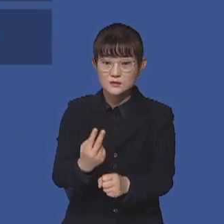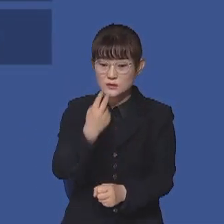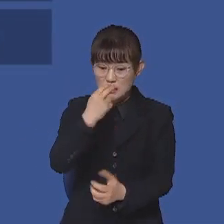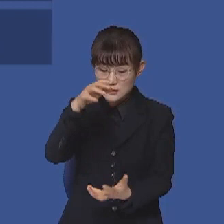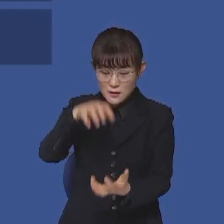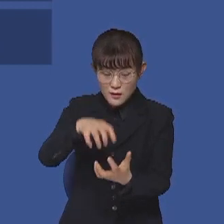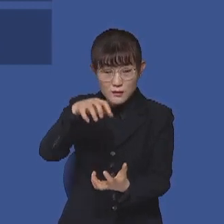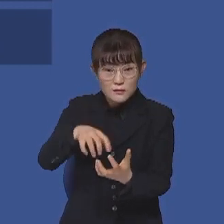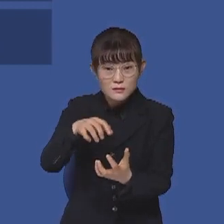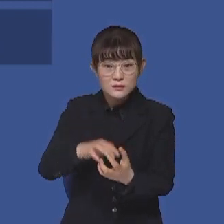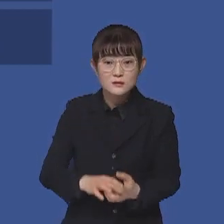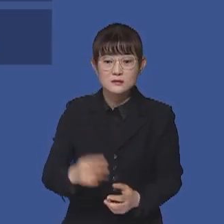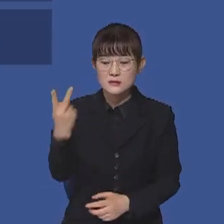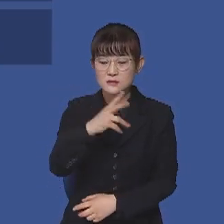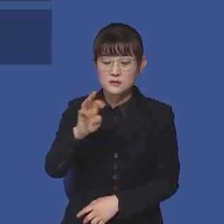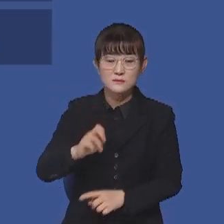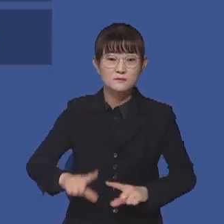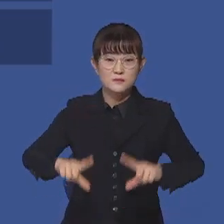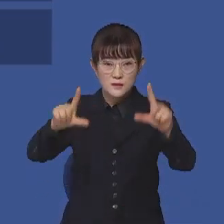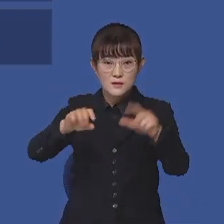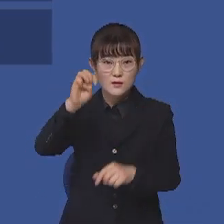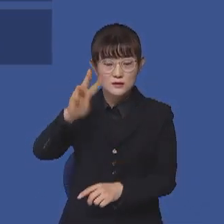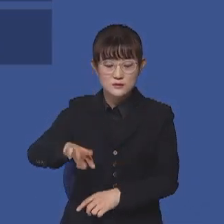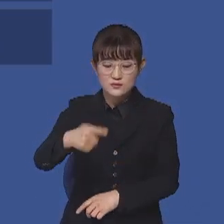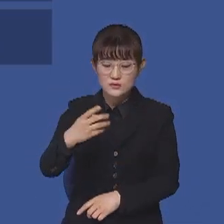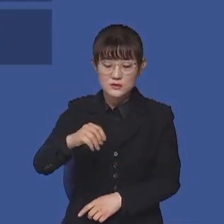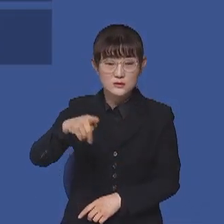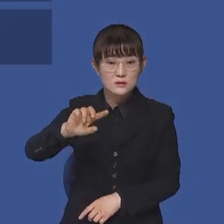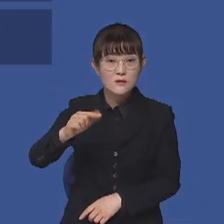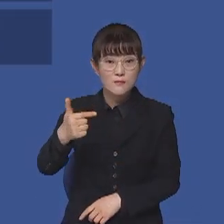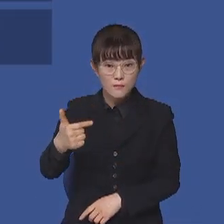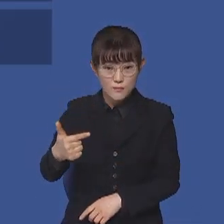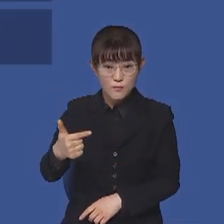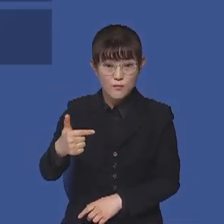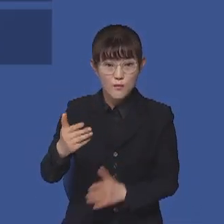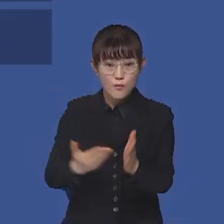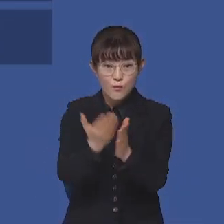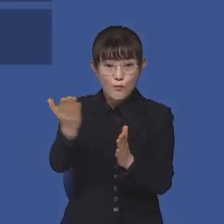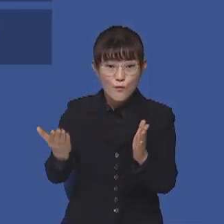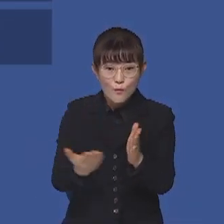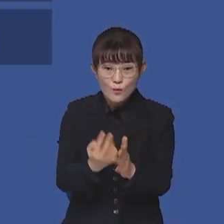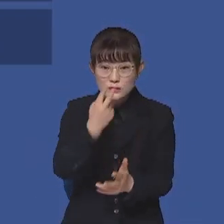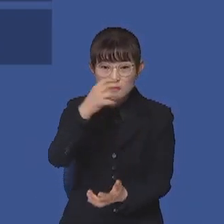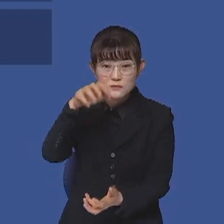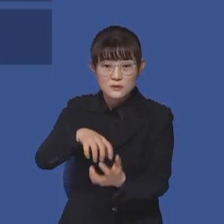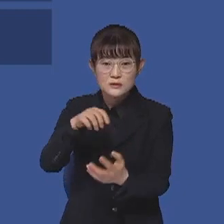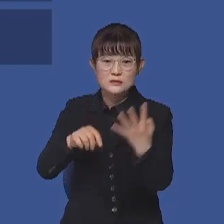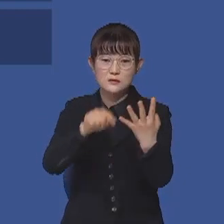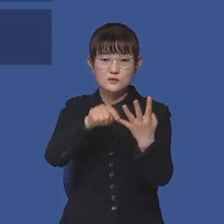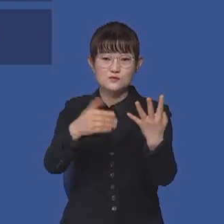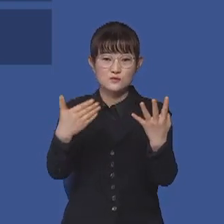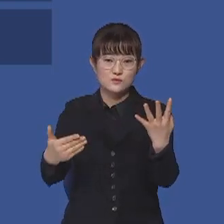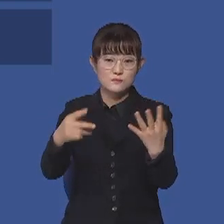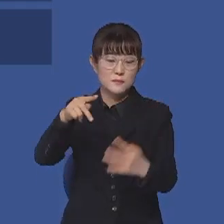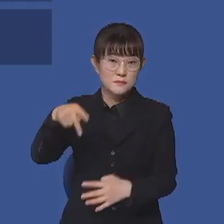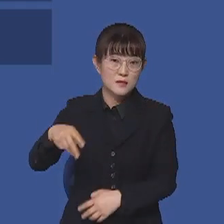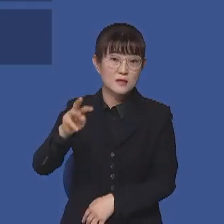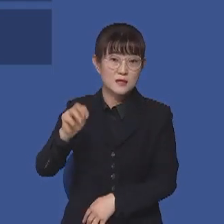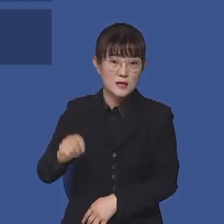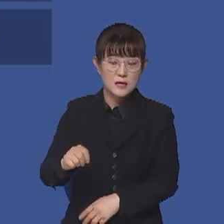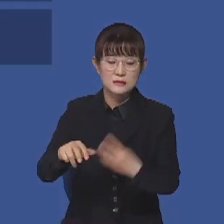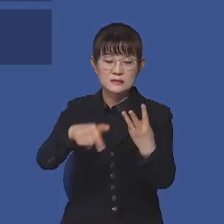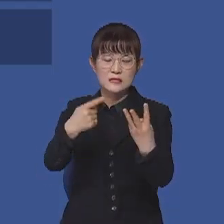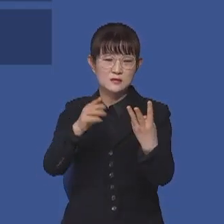계획에 따르면 2030년 광주 승천보의 목표 생화학적 산소 요구량은 4.9ppm으로 약